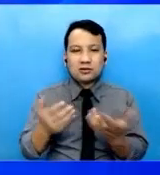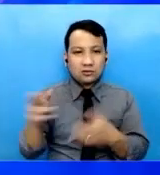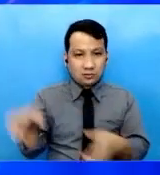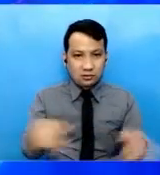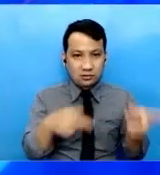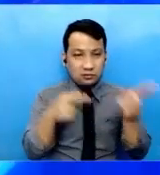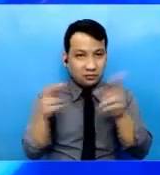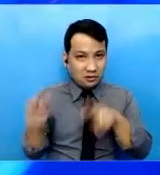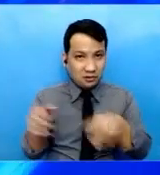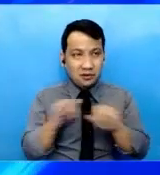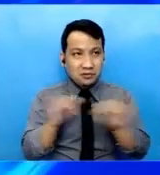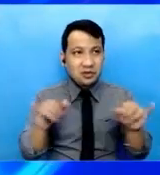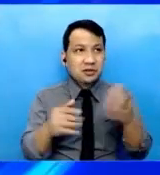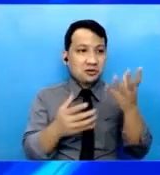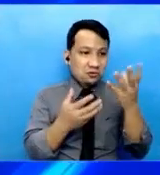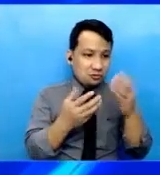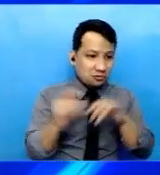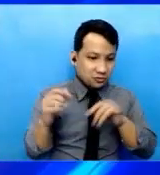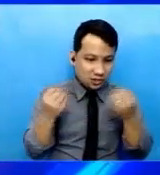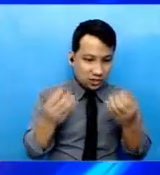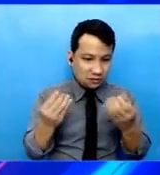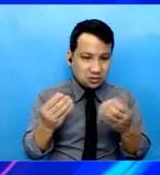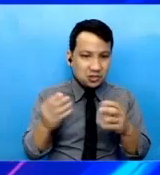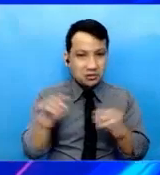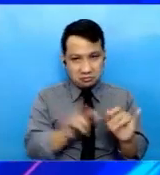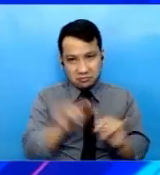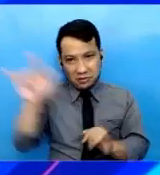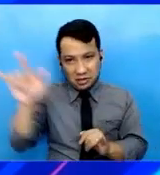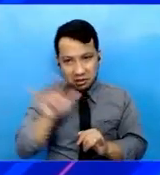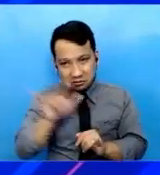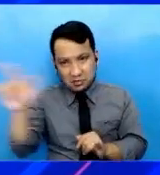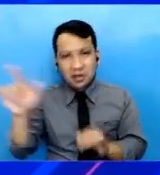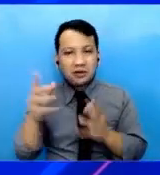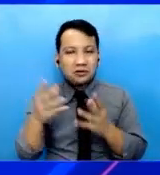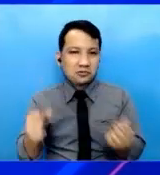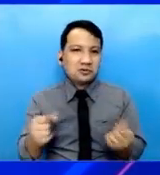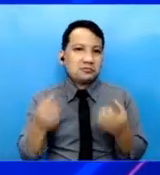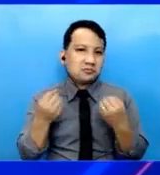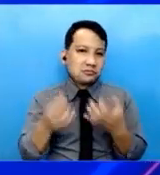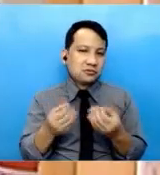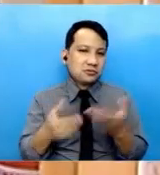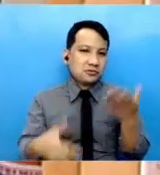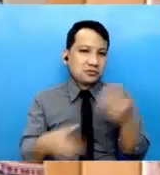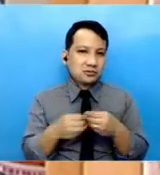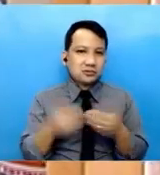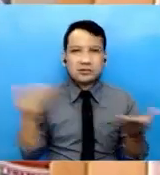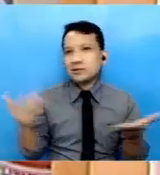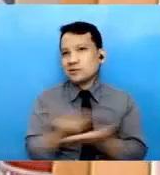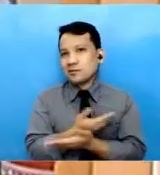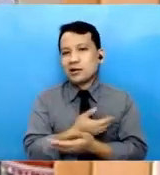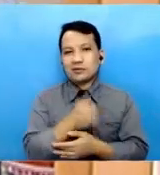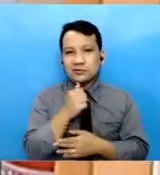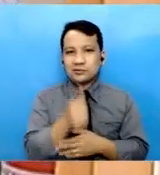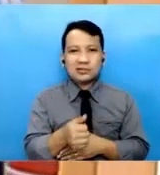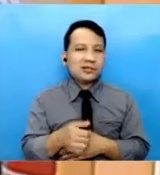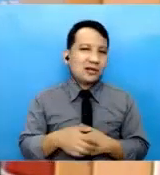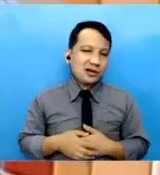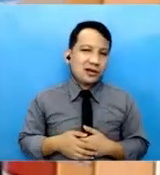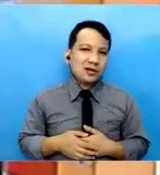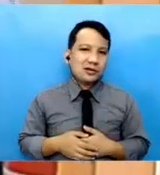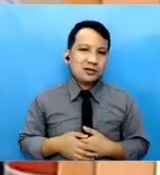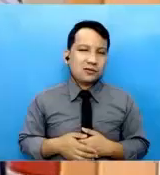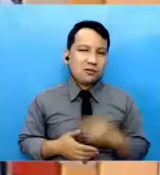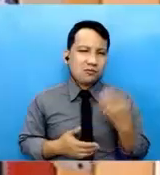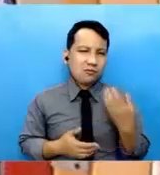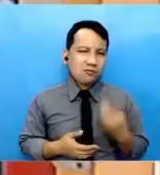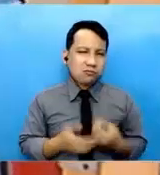well. Nawawala, dadami, nawawala, dadami. So hindi siya bago. Kaya pangamba ngayon ng